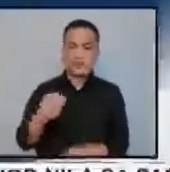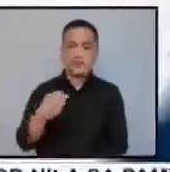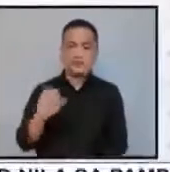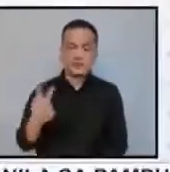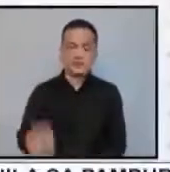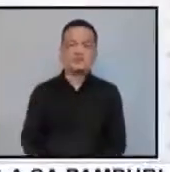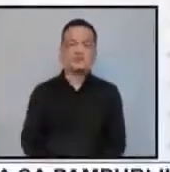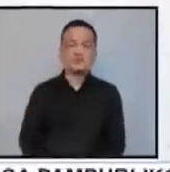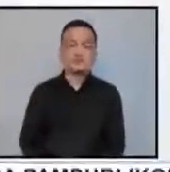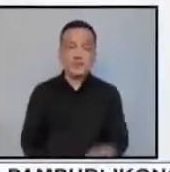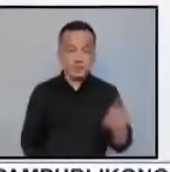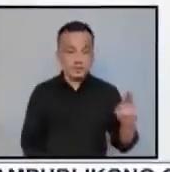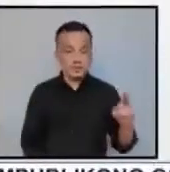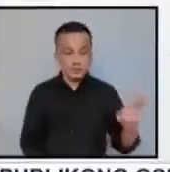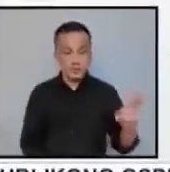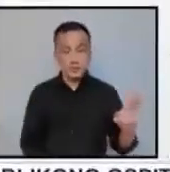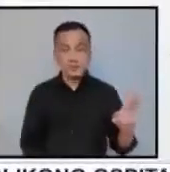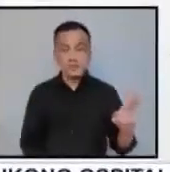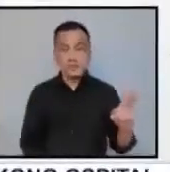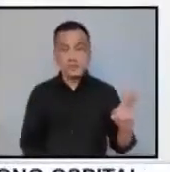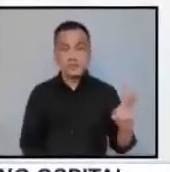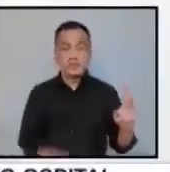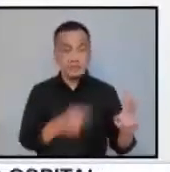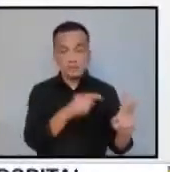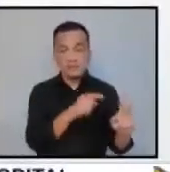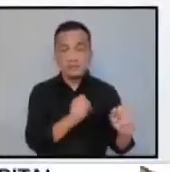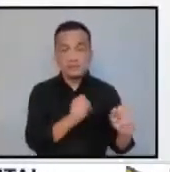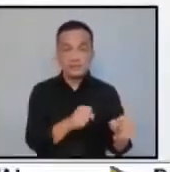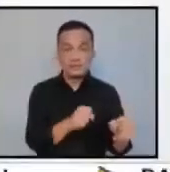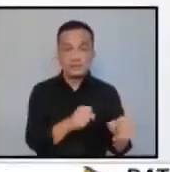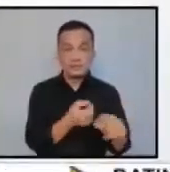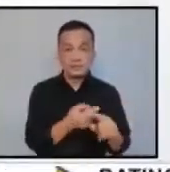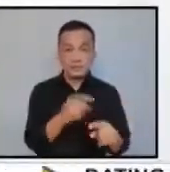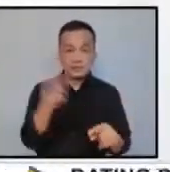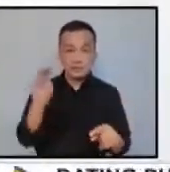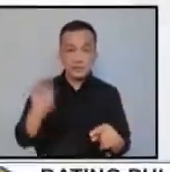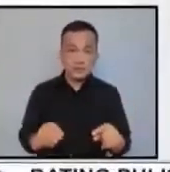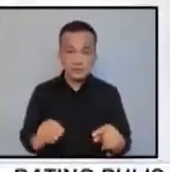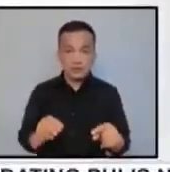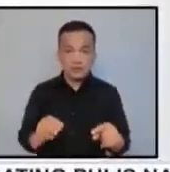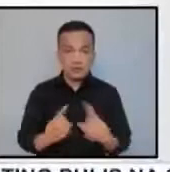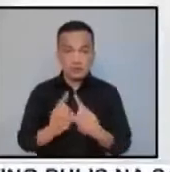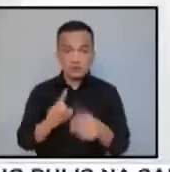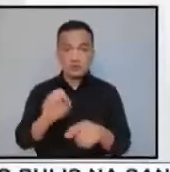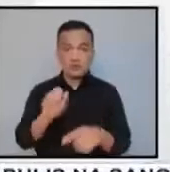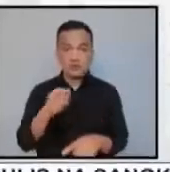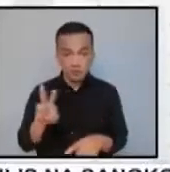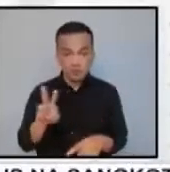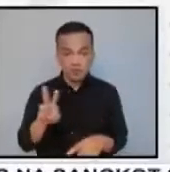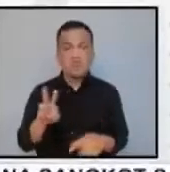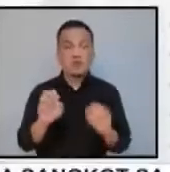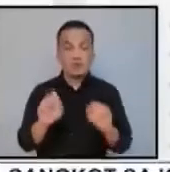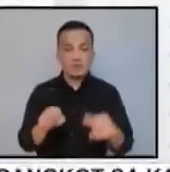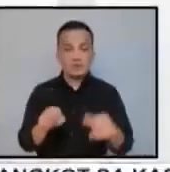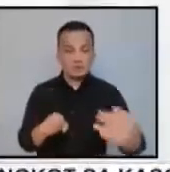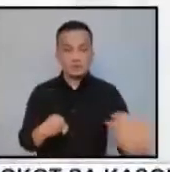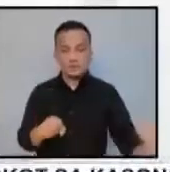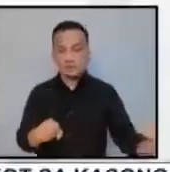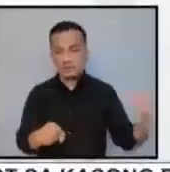UV Express vehicles or unit naman na galing Meralco Avenue papuntang Shaw Boulevard ay maaring dumaan sa